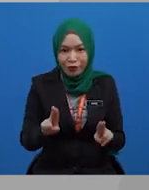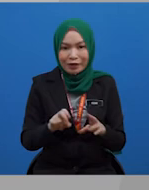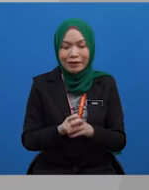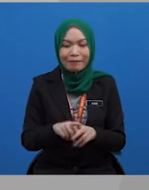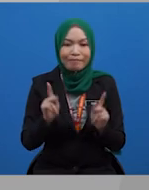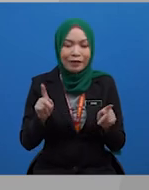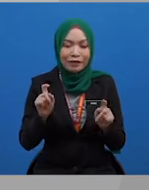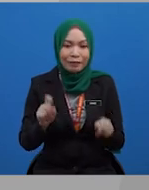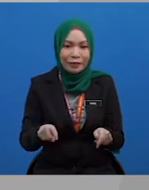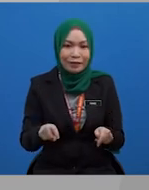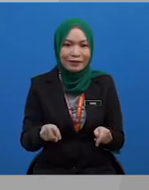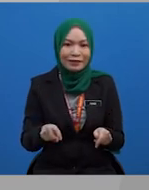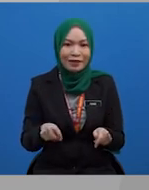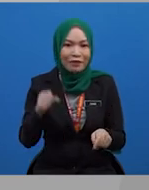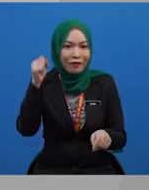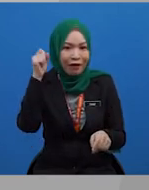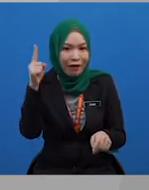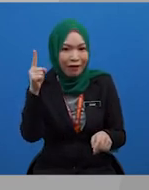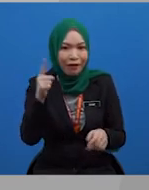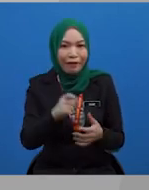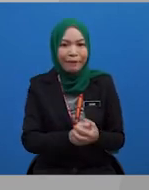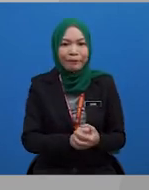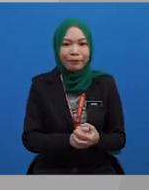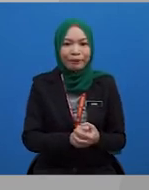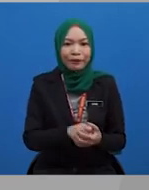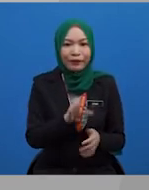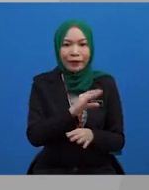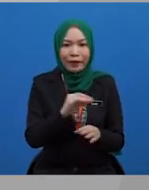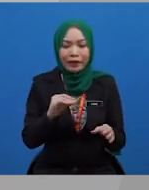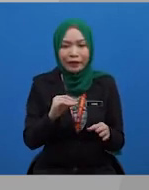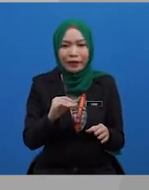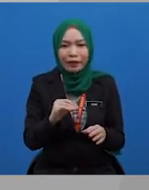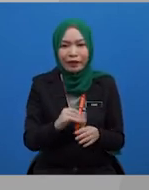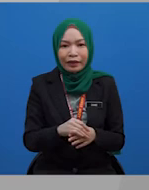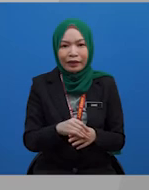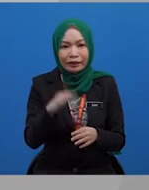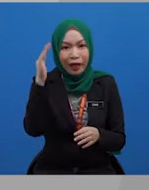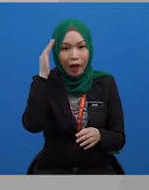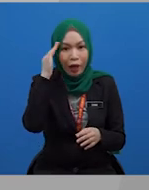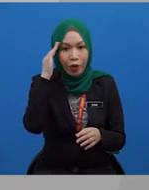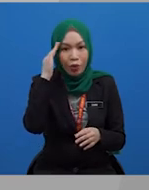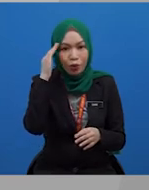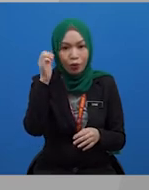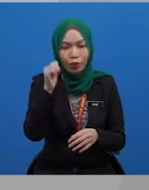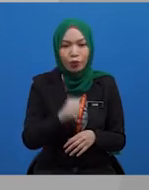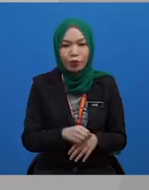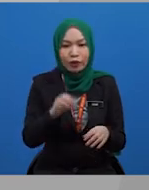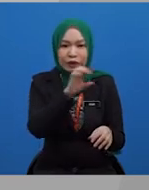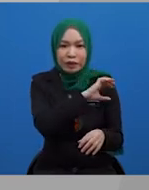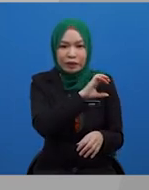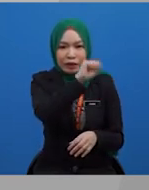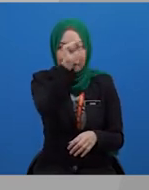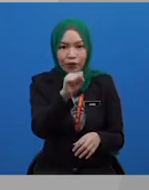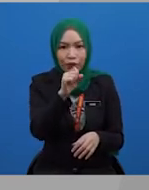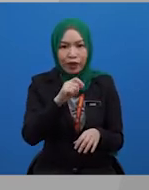perlu menguasai pengetahuan yang ditanya dalam aspek soalan yang diuji. Perkara yang ketiga pula,